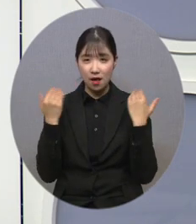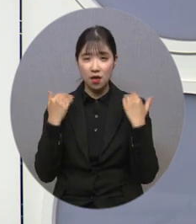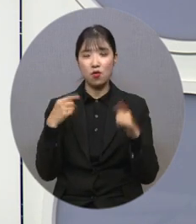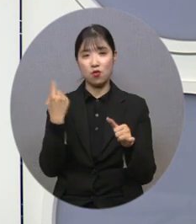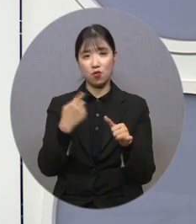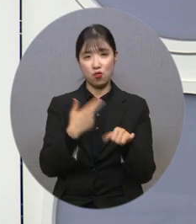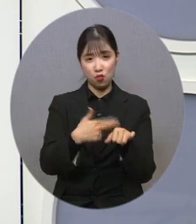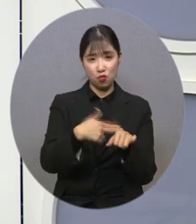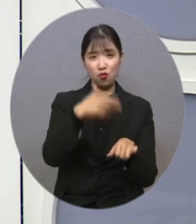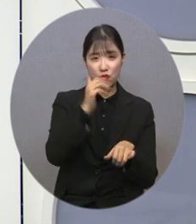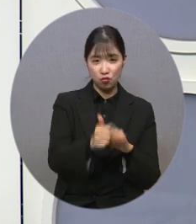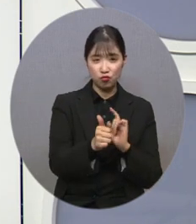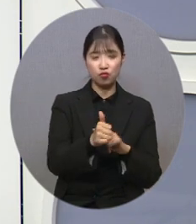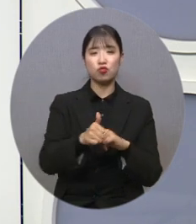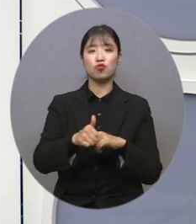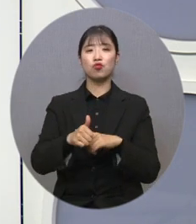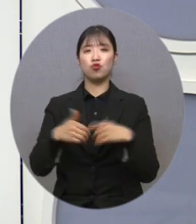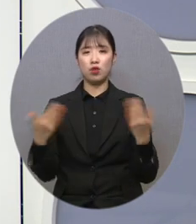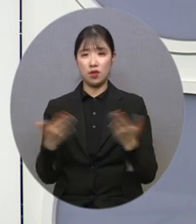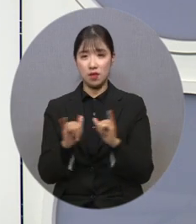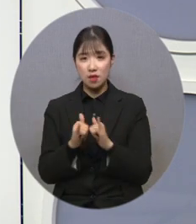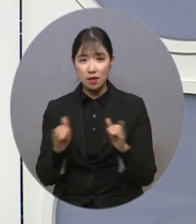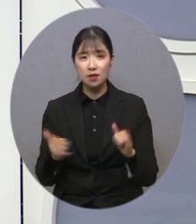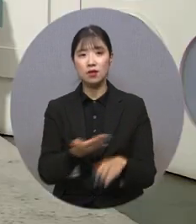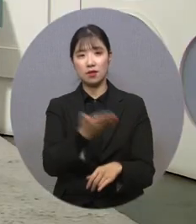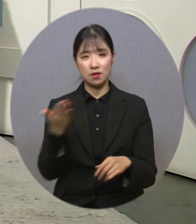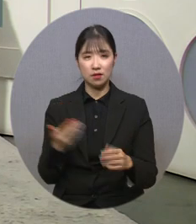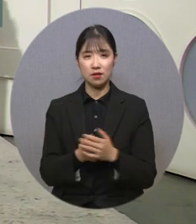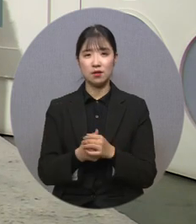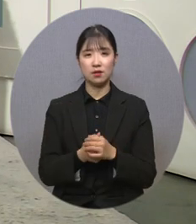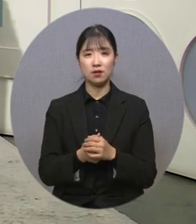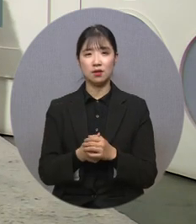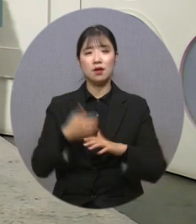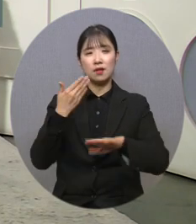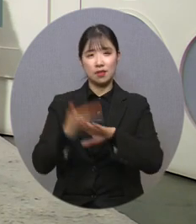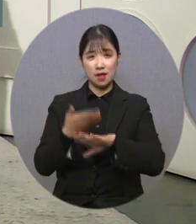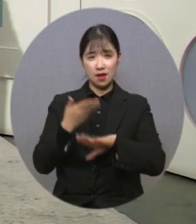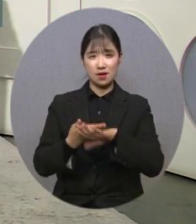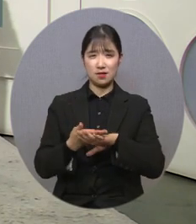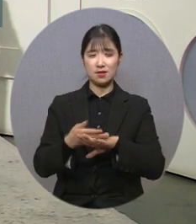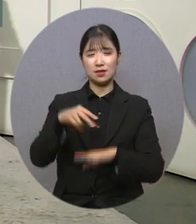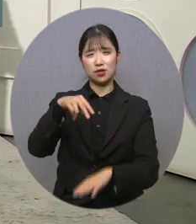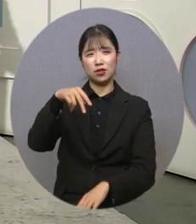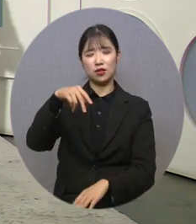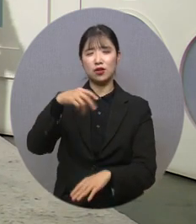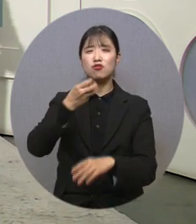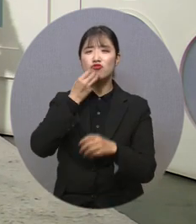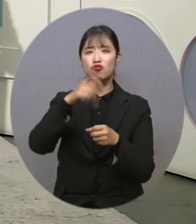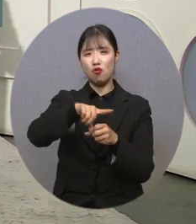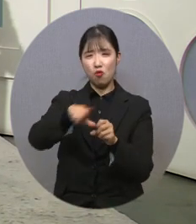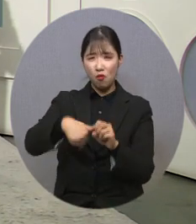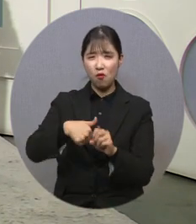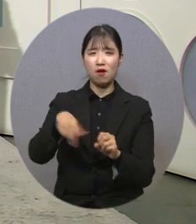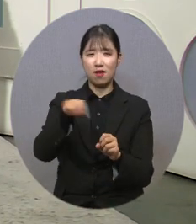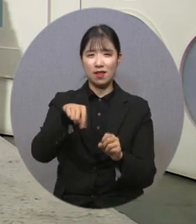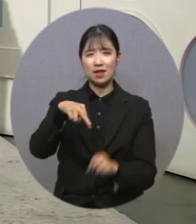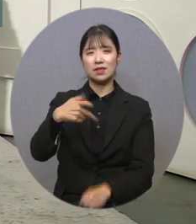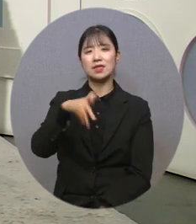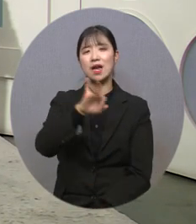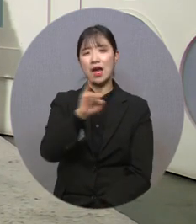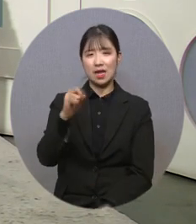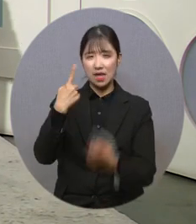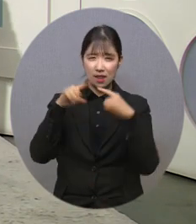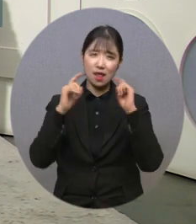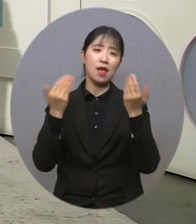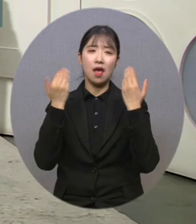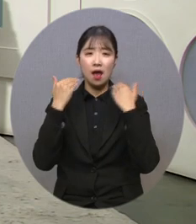교수님들이나 또는 뭐 교직원들이 다른 우리가 소위 말하는 수도권의 뭐 스카이대학에